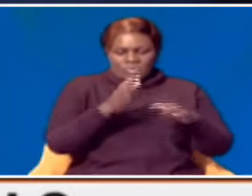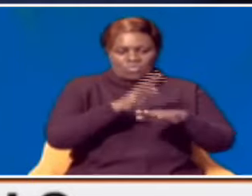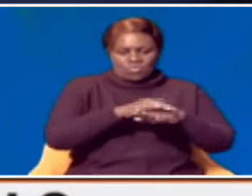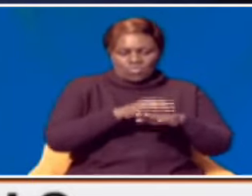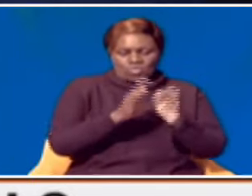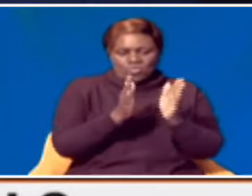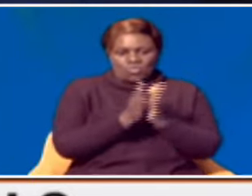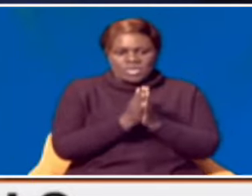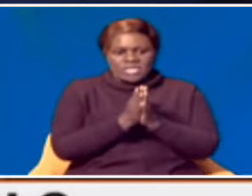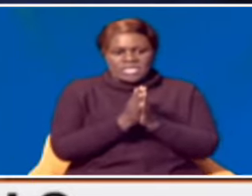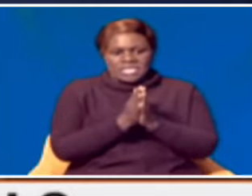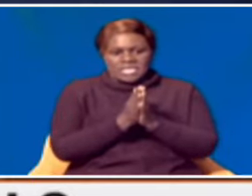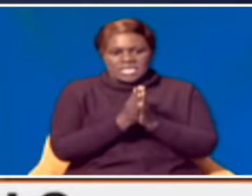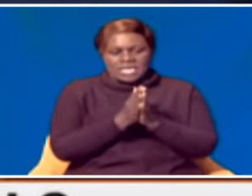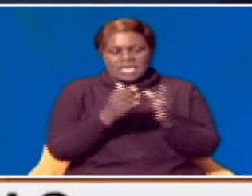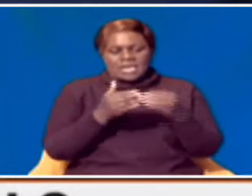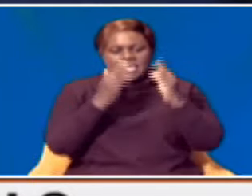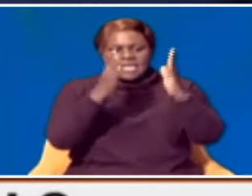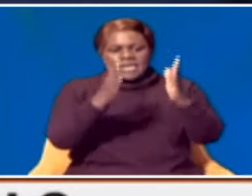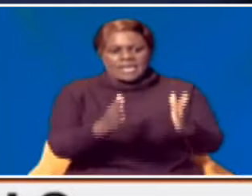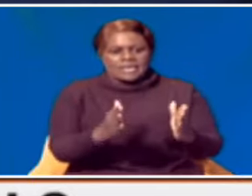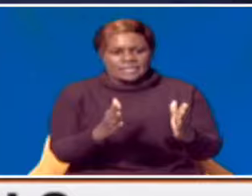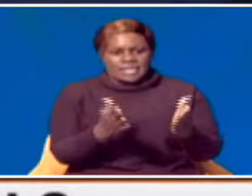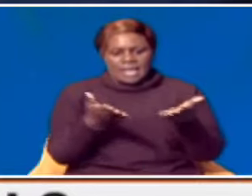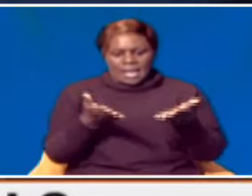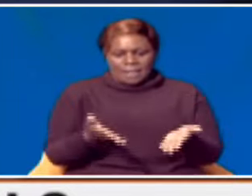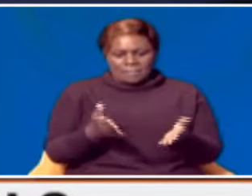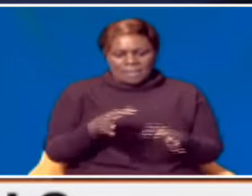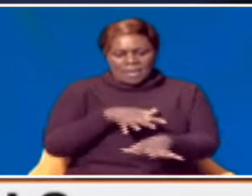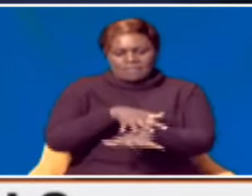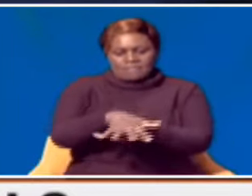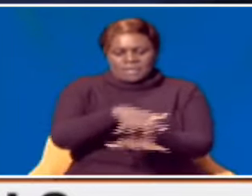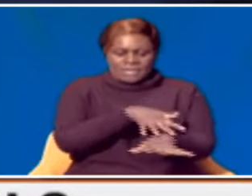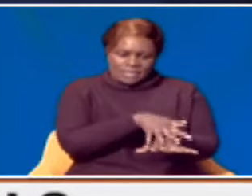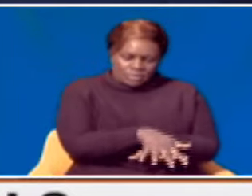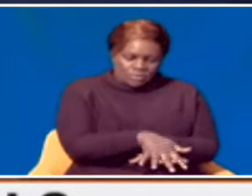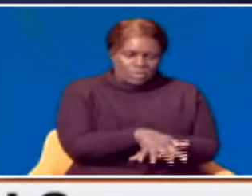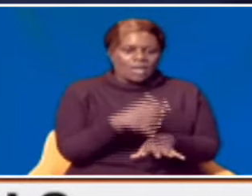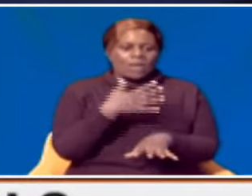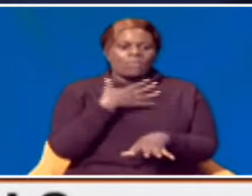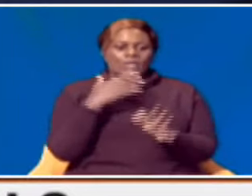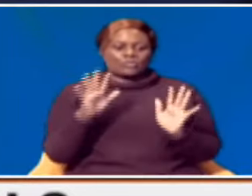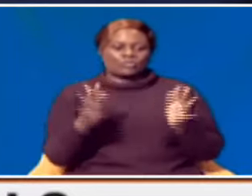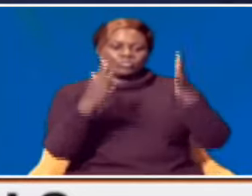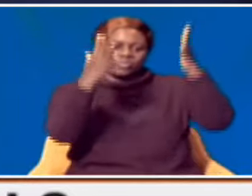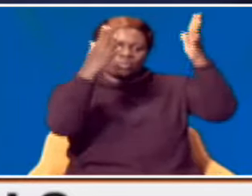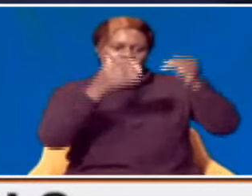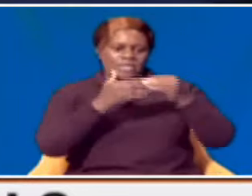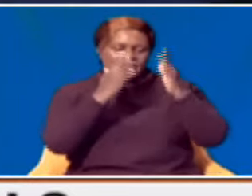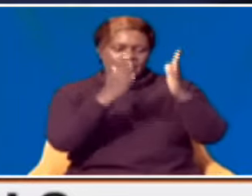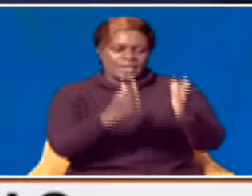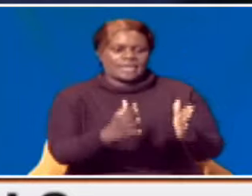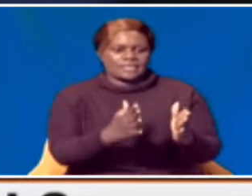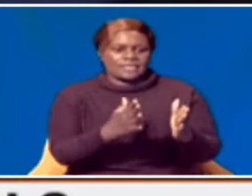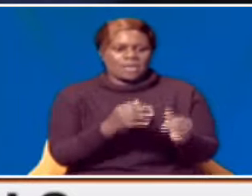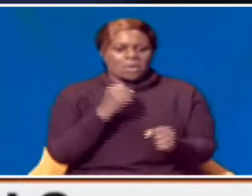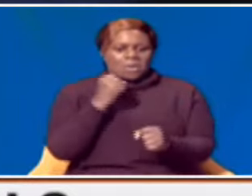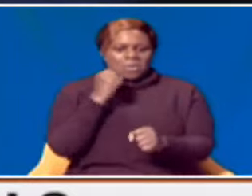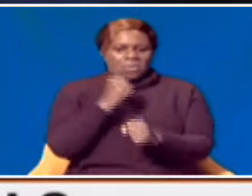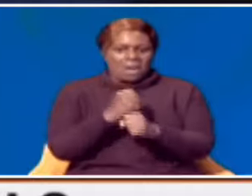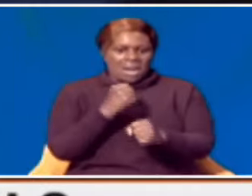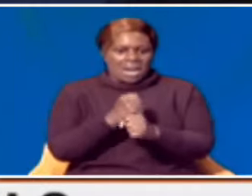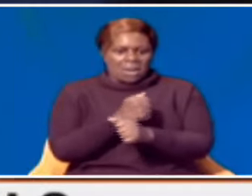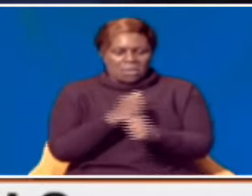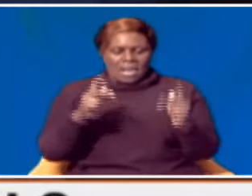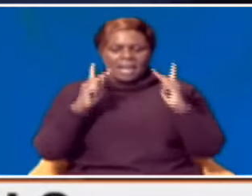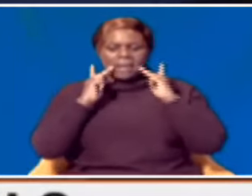na mwingiliano wa viongozi ambao wako hapa mashinani. Na tunataka kuwapongeza viongozi hao ambao wameshikilia msimamo